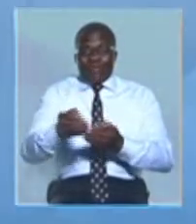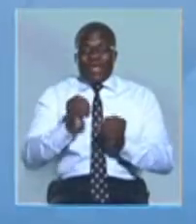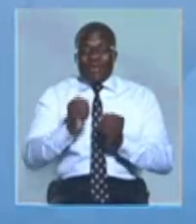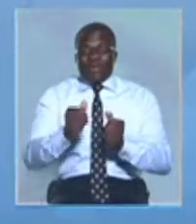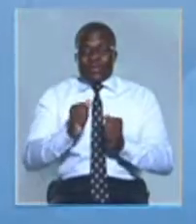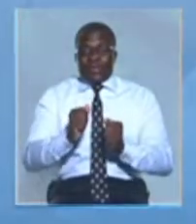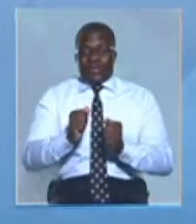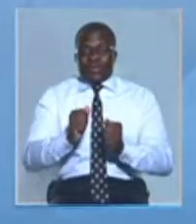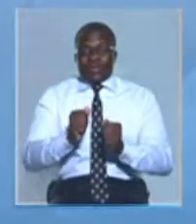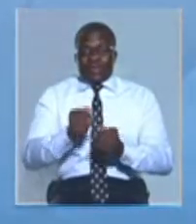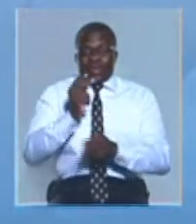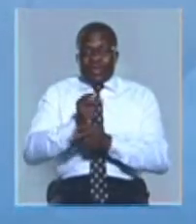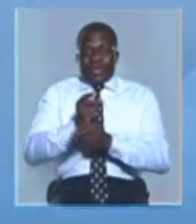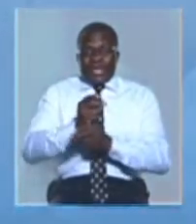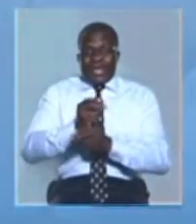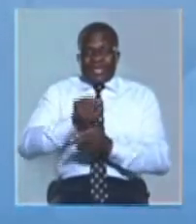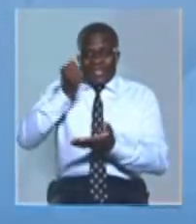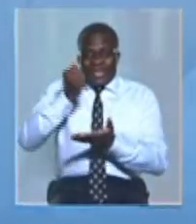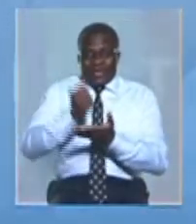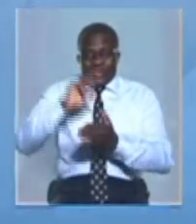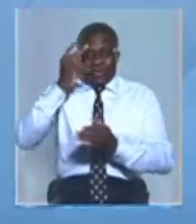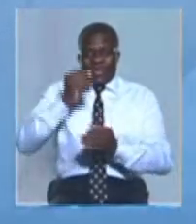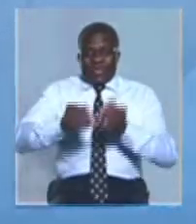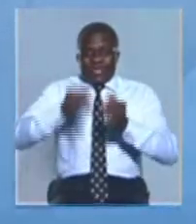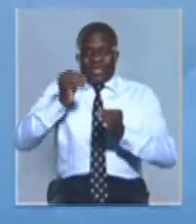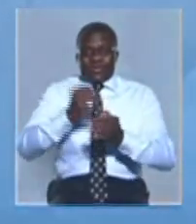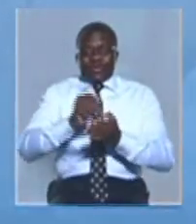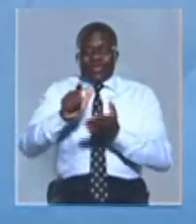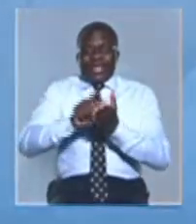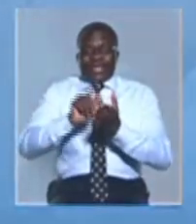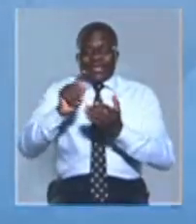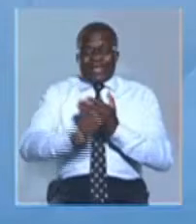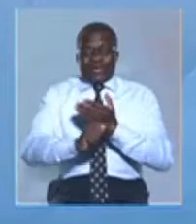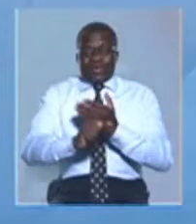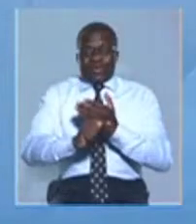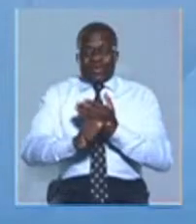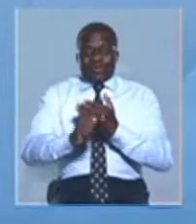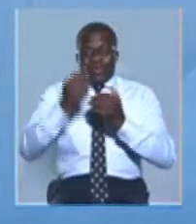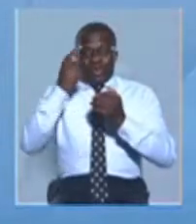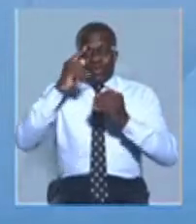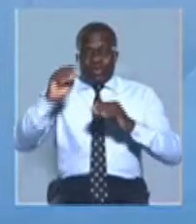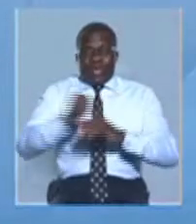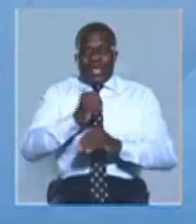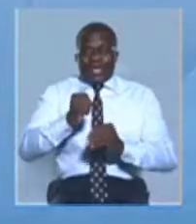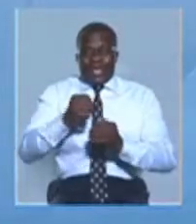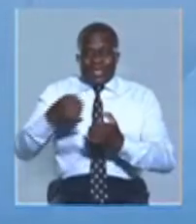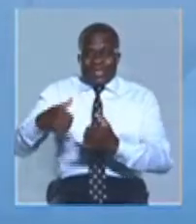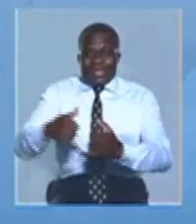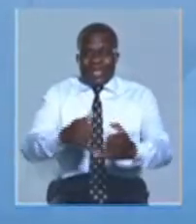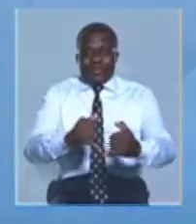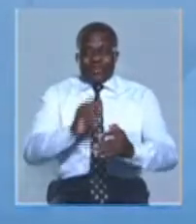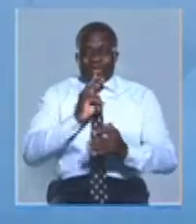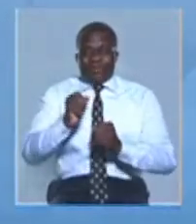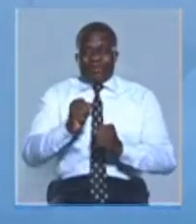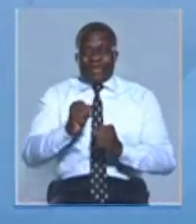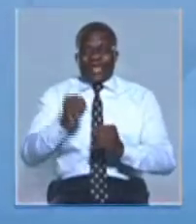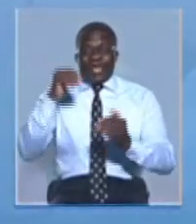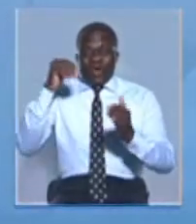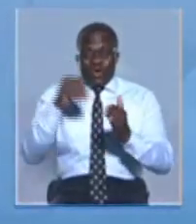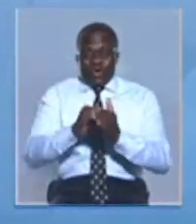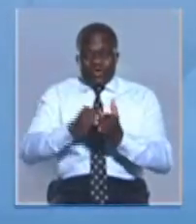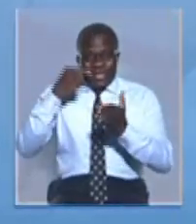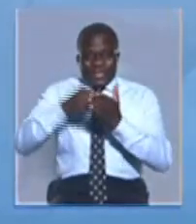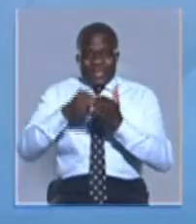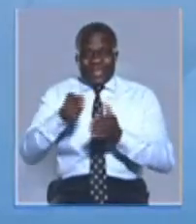incessamment. Le garde des Sceaux, ministre de la Justice et de la Législation, pour engager les poursuites appropriées à l'issue des enquêtes